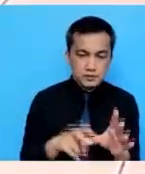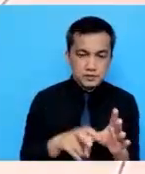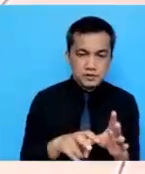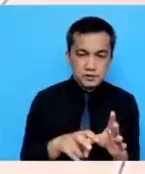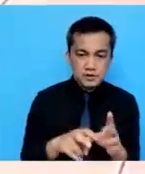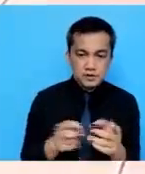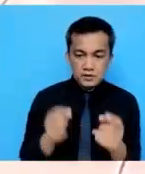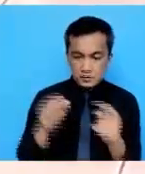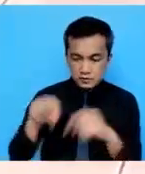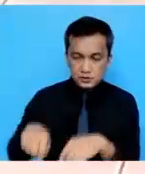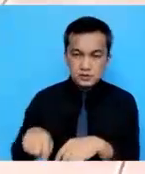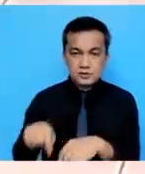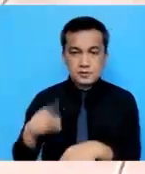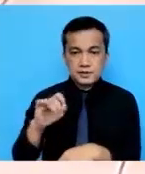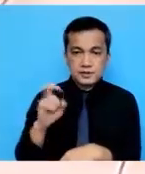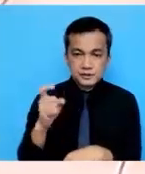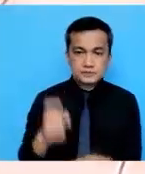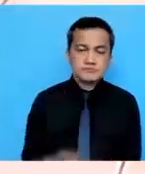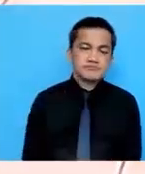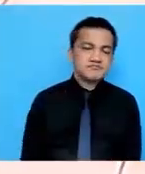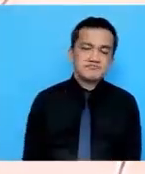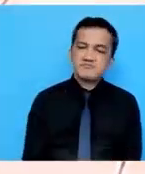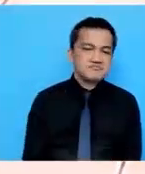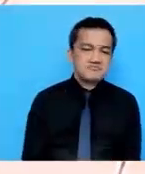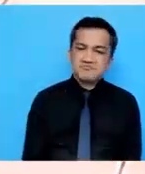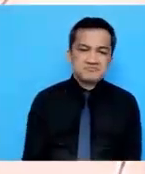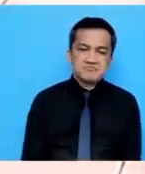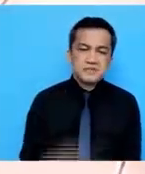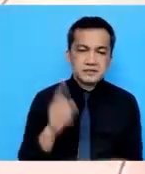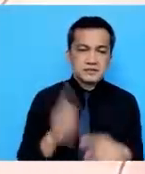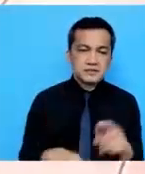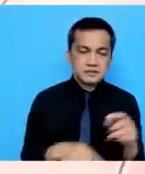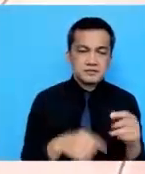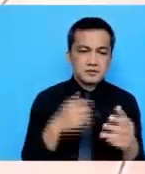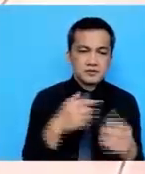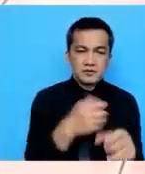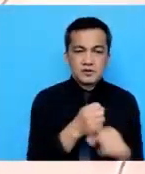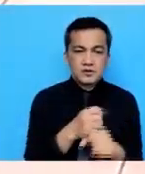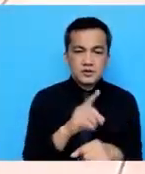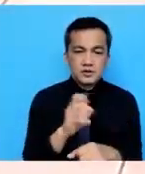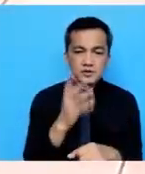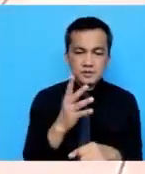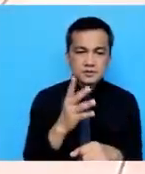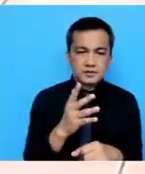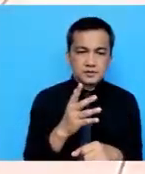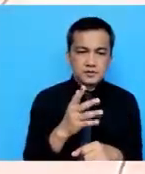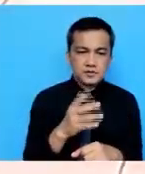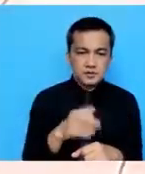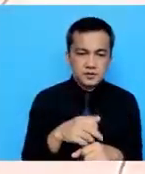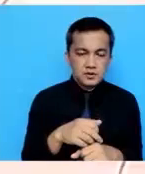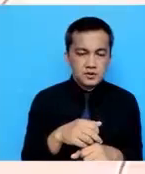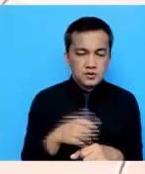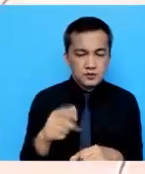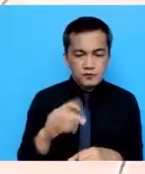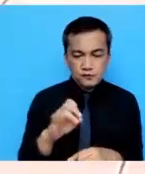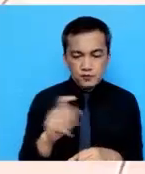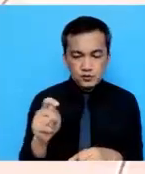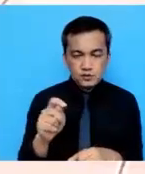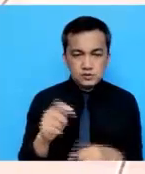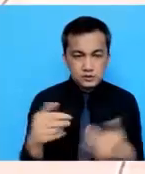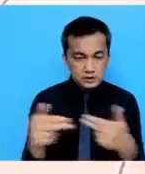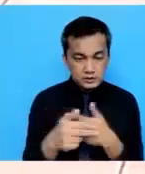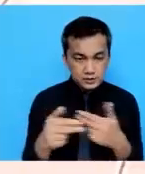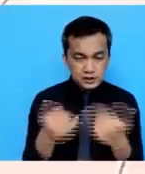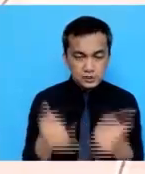sa PTEX. Pero malabo yatang maabot yung inaasahan nilang 150,000 na foot traffic ngayong araw na ito. Dahil sa pagtataya ng